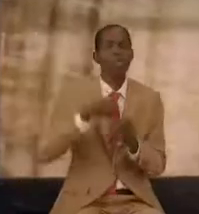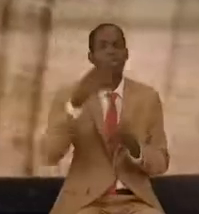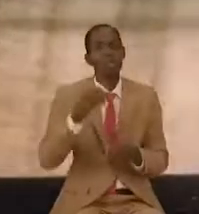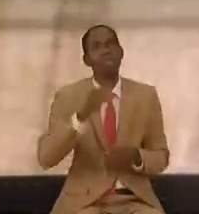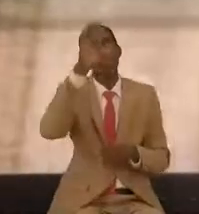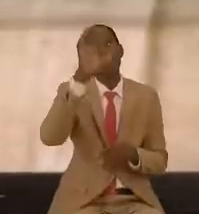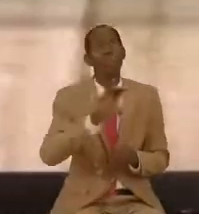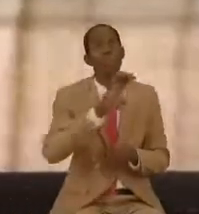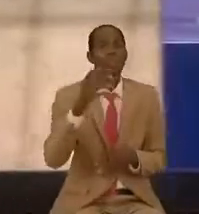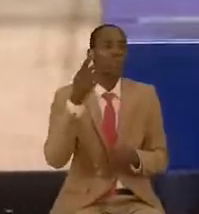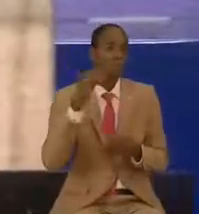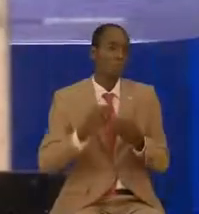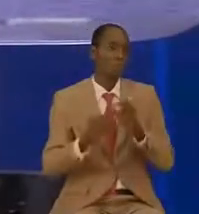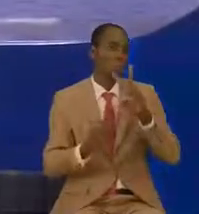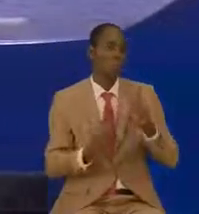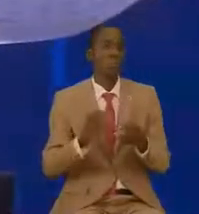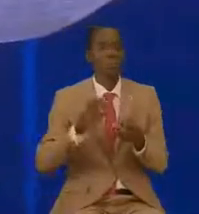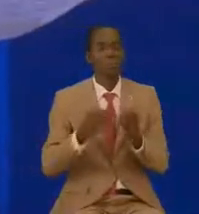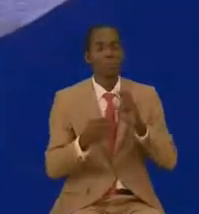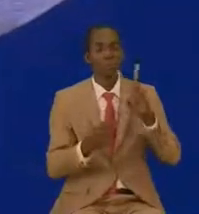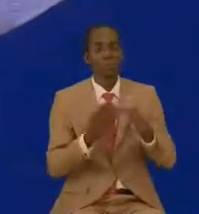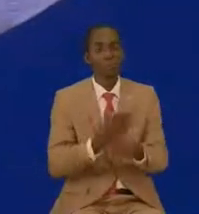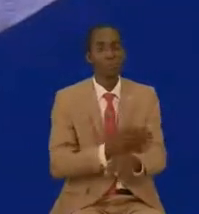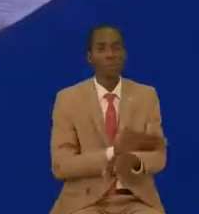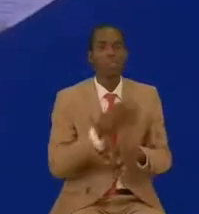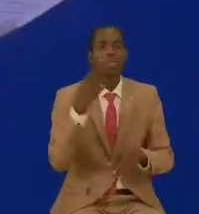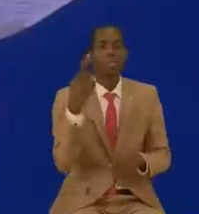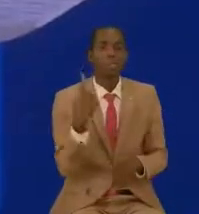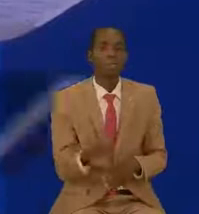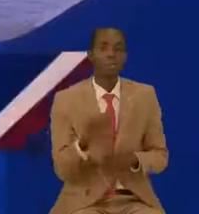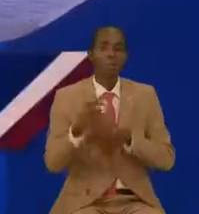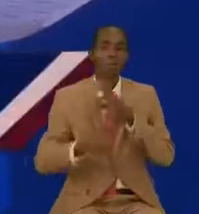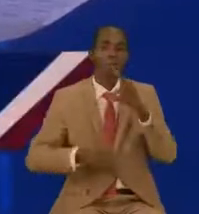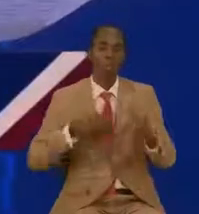croix. Voyons deuxième partie ici. Le monde